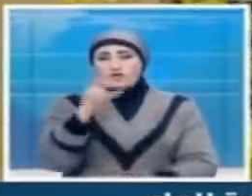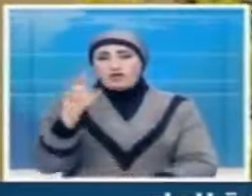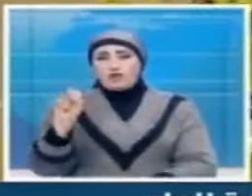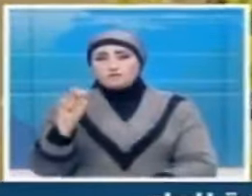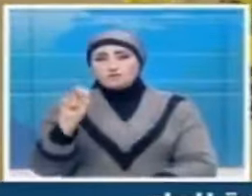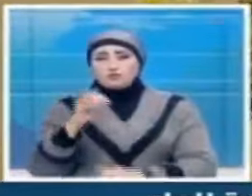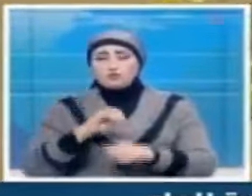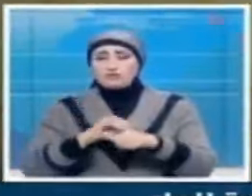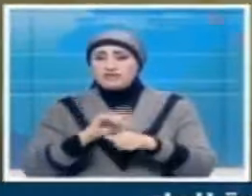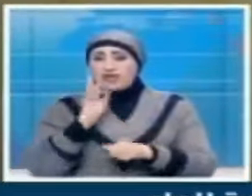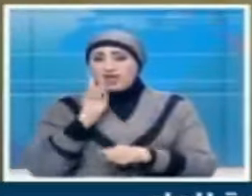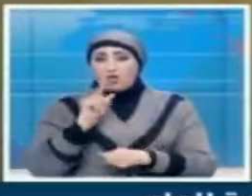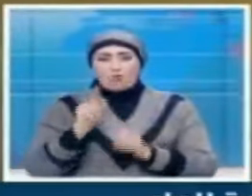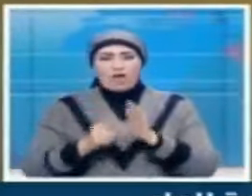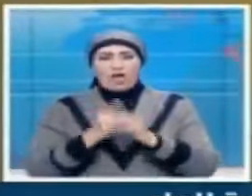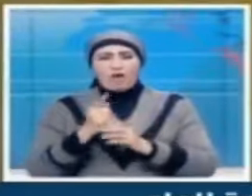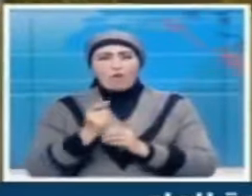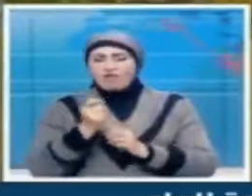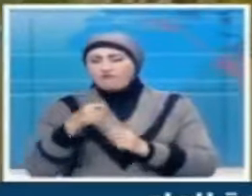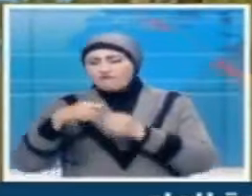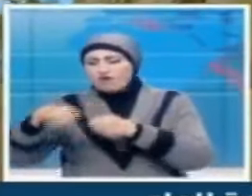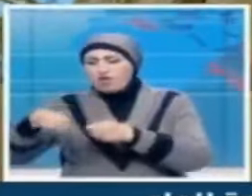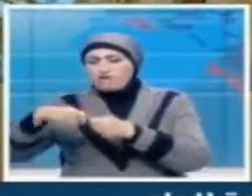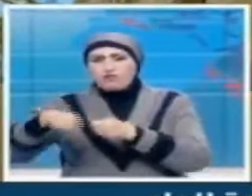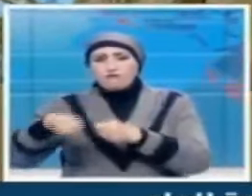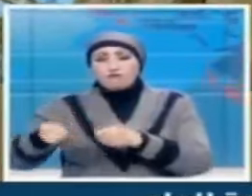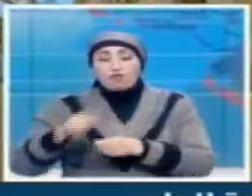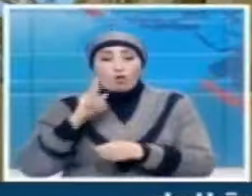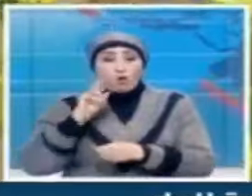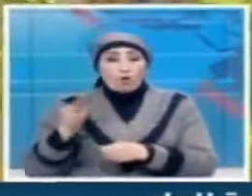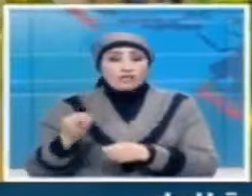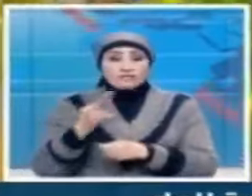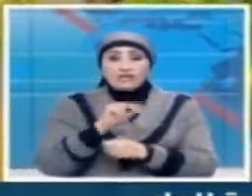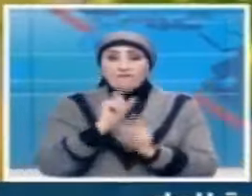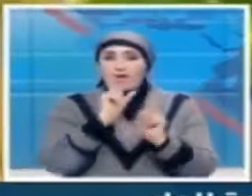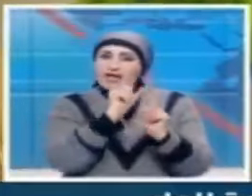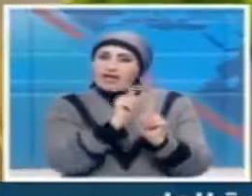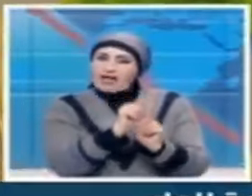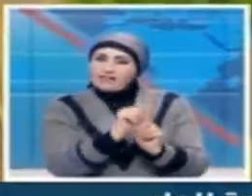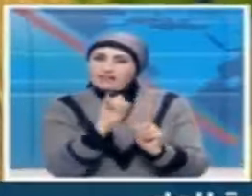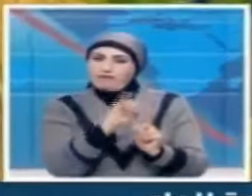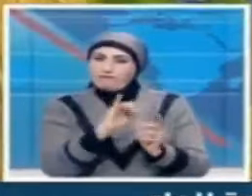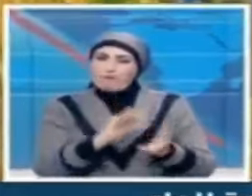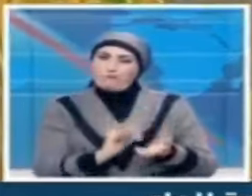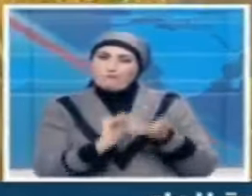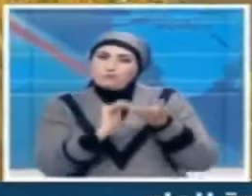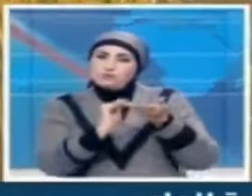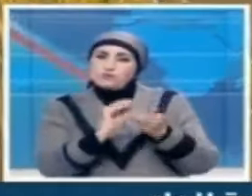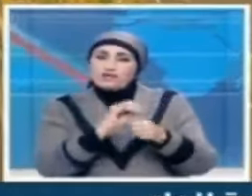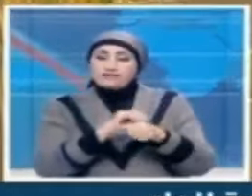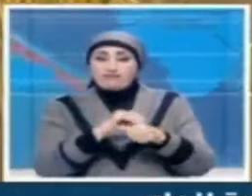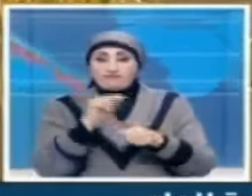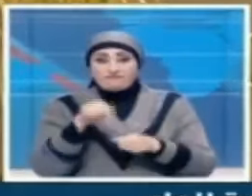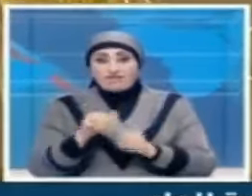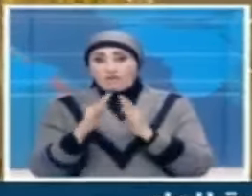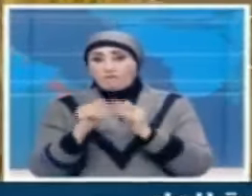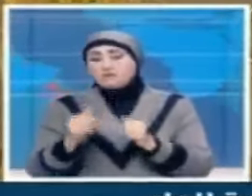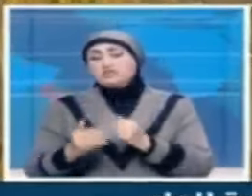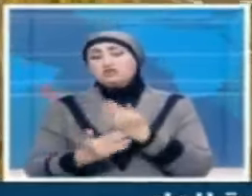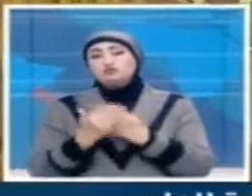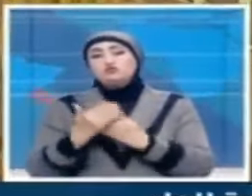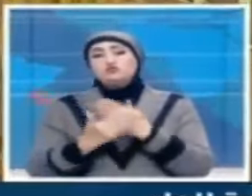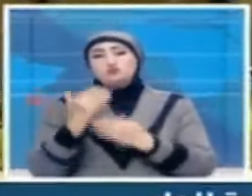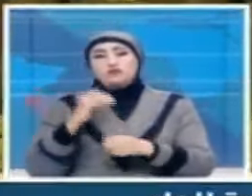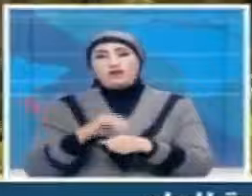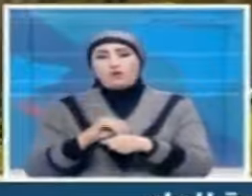2024-2025 لتحديد أولويات الإنفاق العام بما يتوافق مع المستهدف الاستراتيجية في الجمهورية الجديدة،